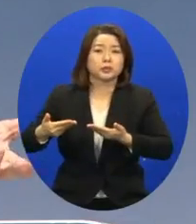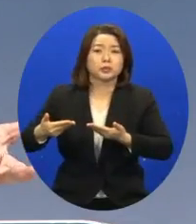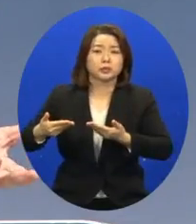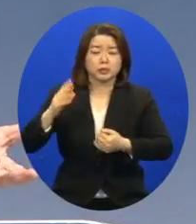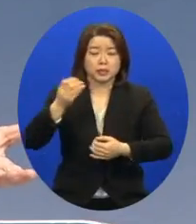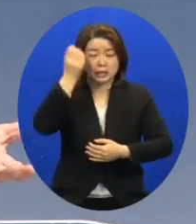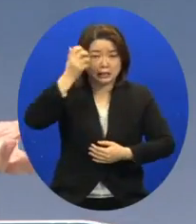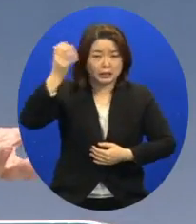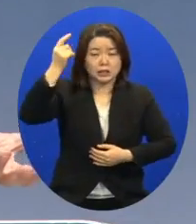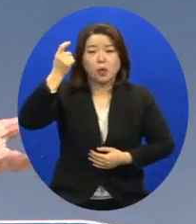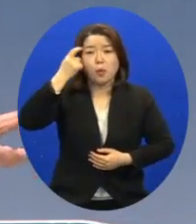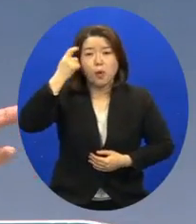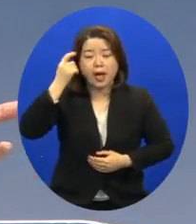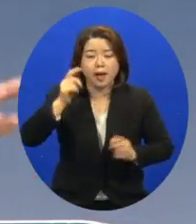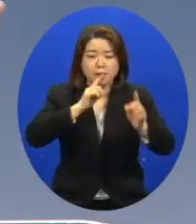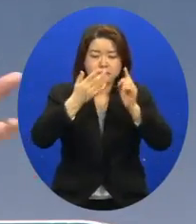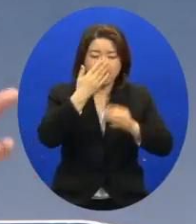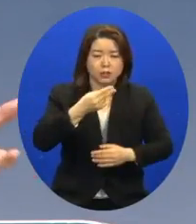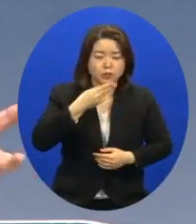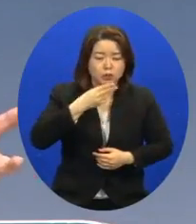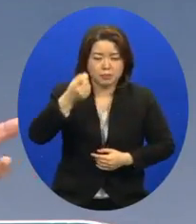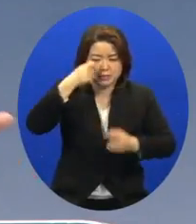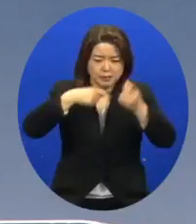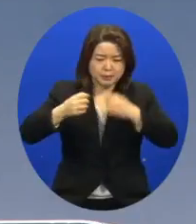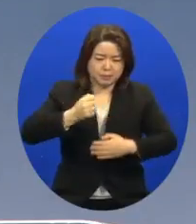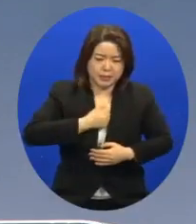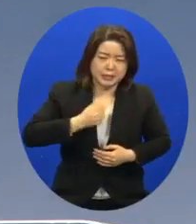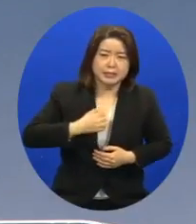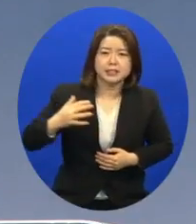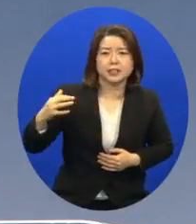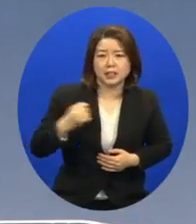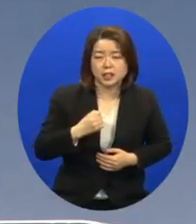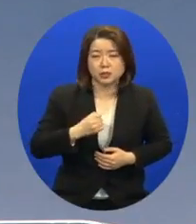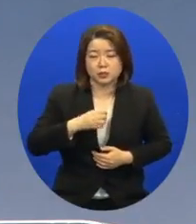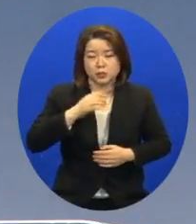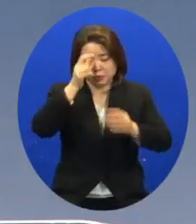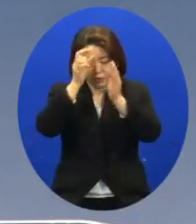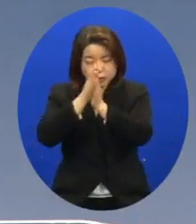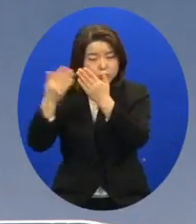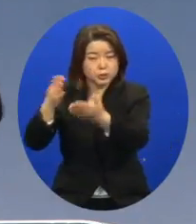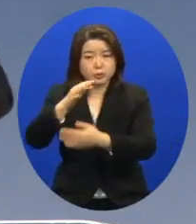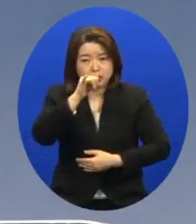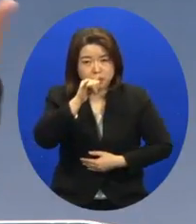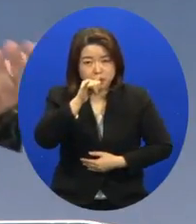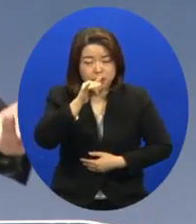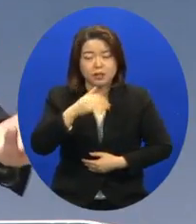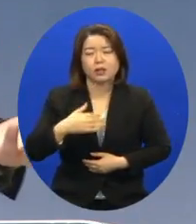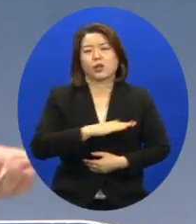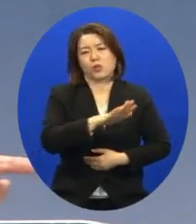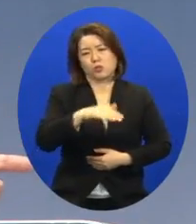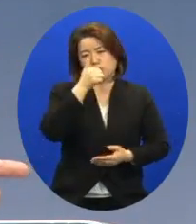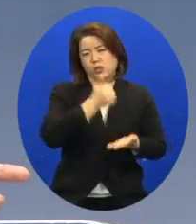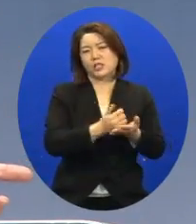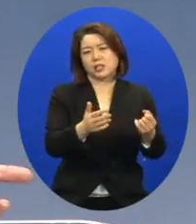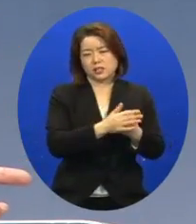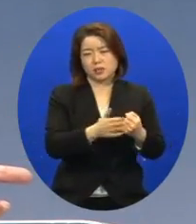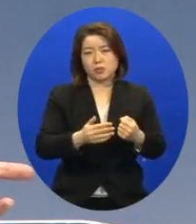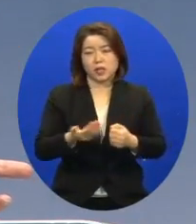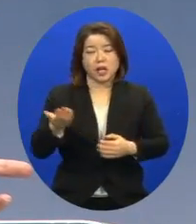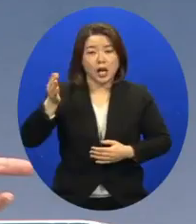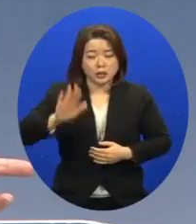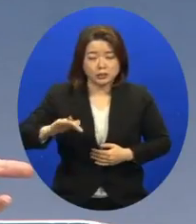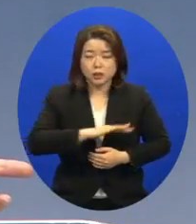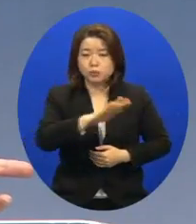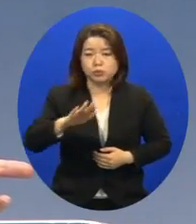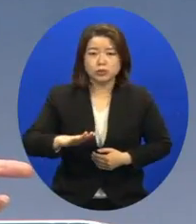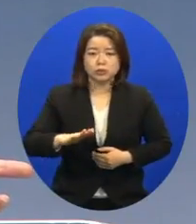도지 왜 말할 수 없는 탄식으로 기도 하실까요 우리의 죄 때문입니다 그런데 우리에게는 말할 수 없는 탄식이